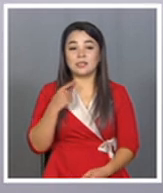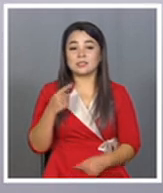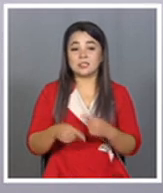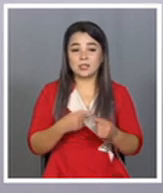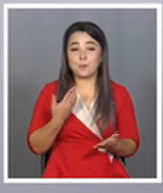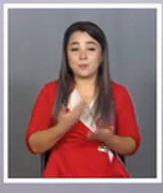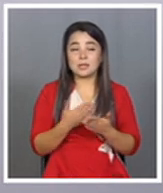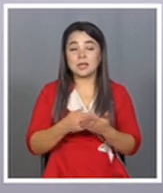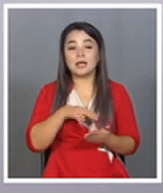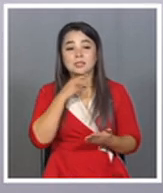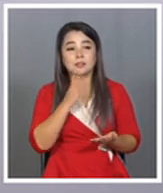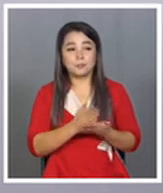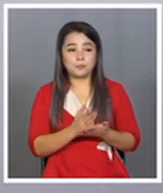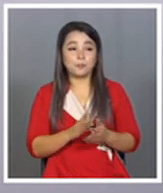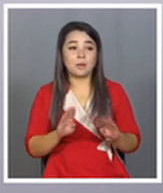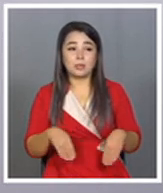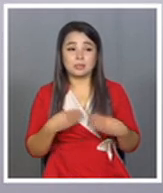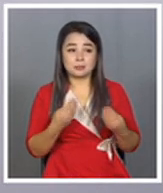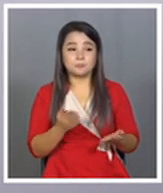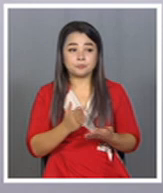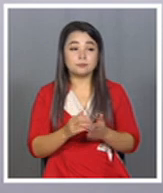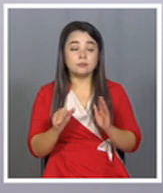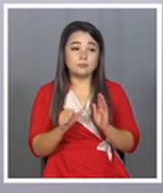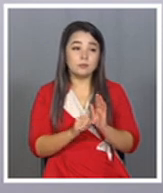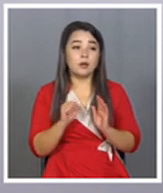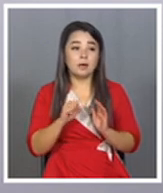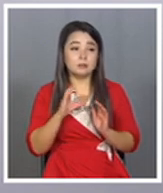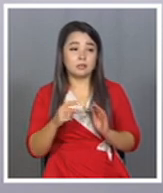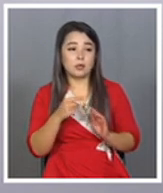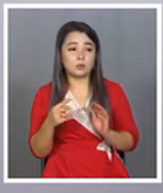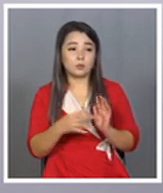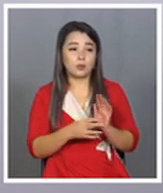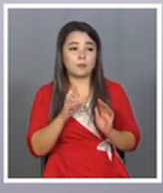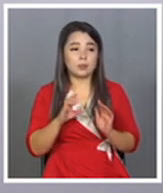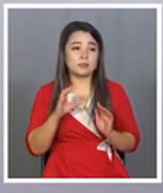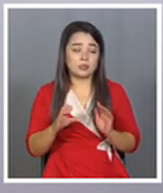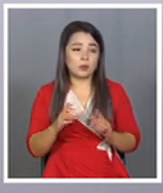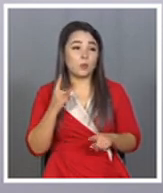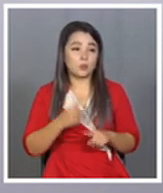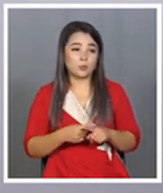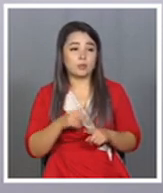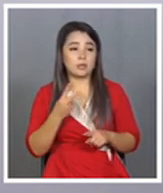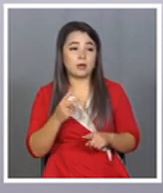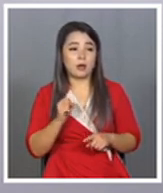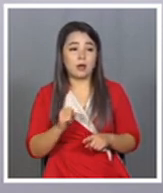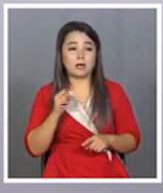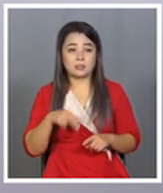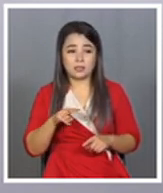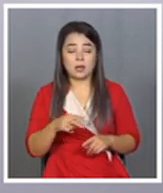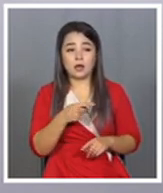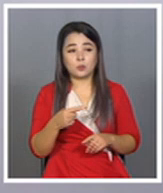мысалды қарастырайық. Берілгені 6А-сы азайту 9Б-сы қосу